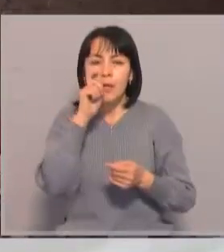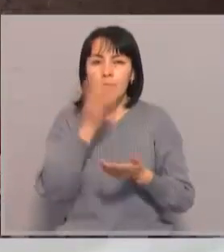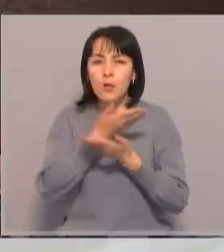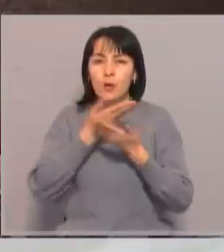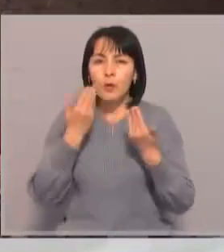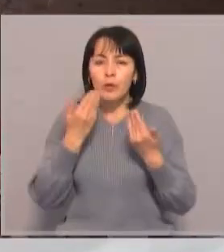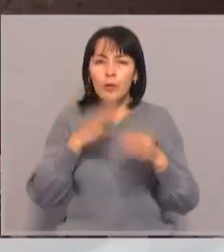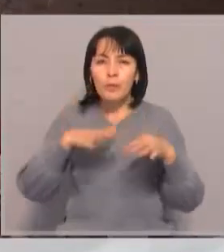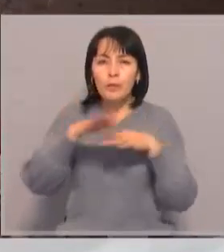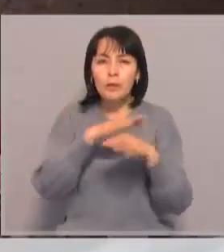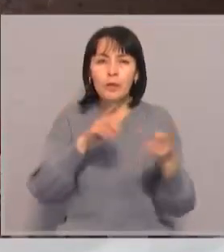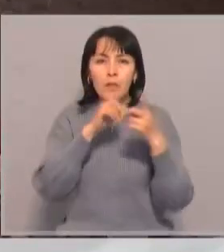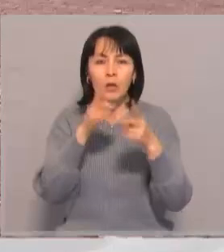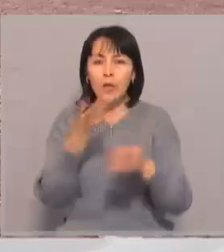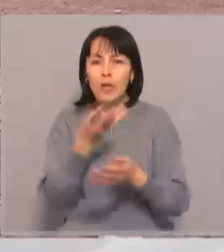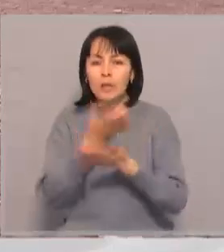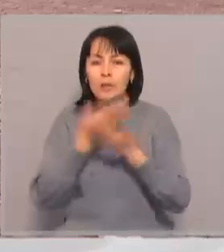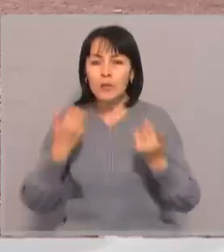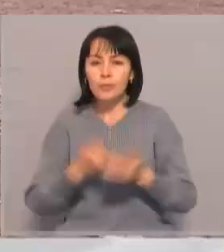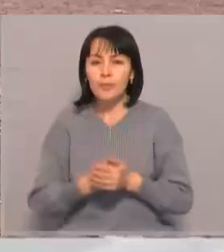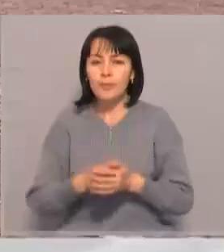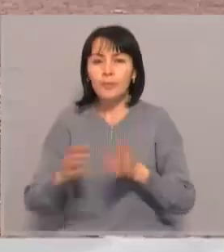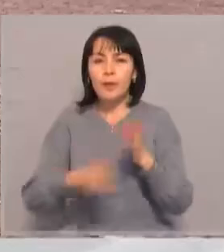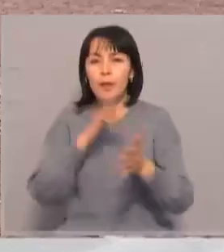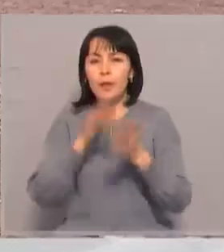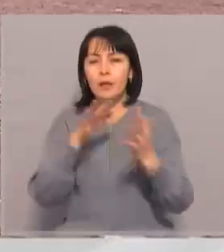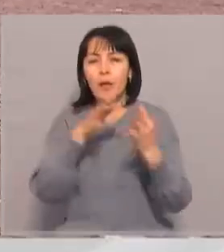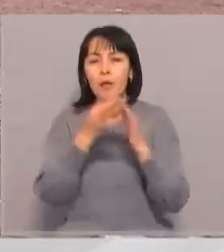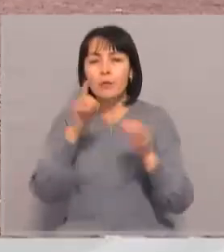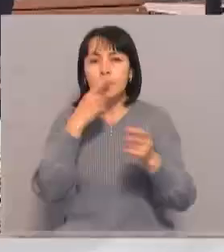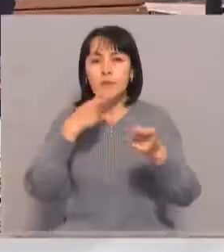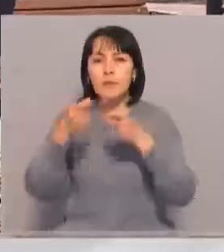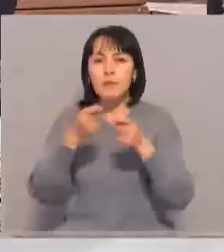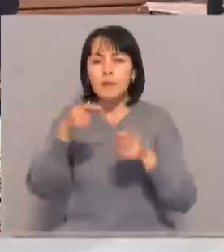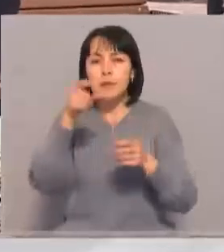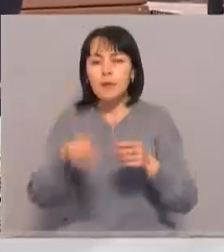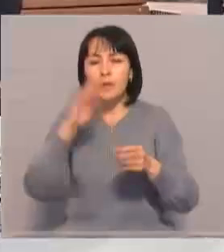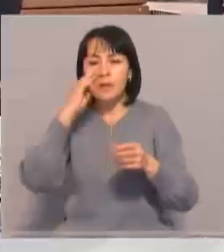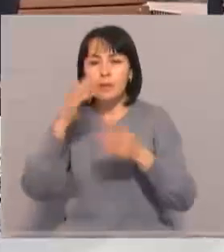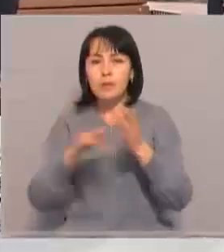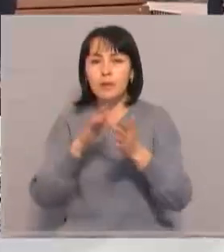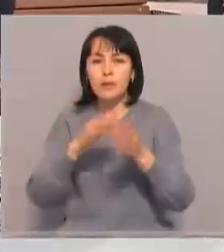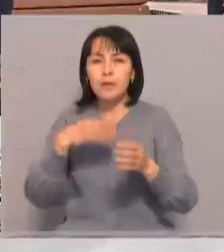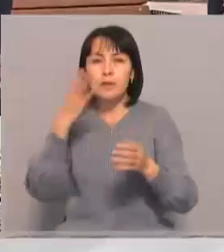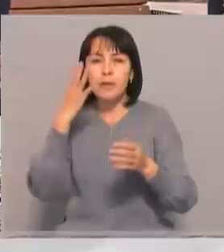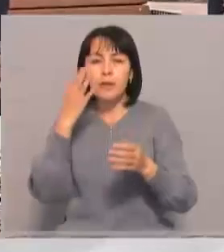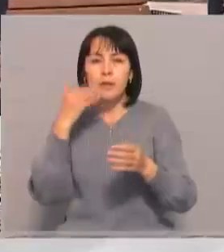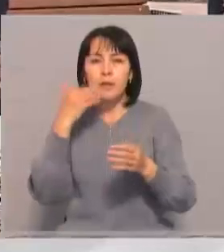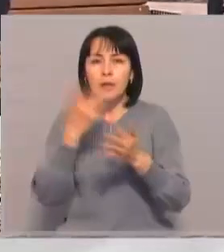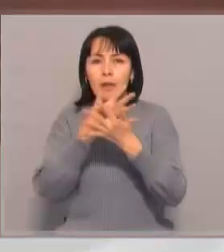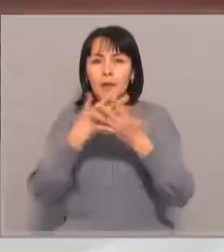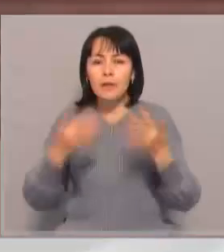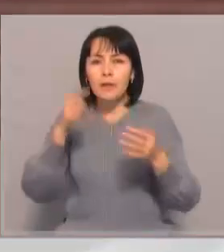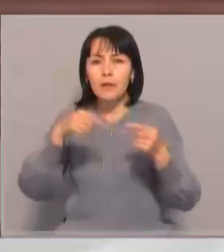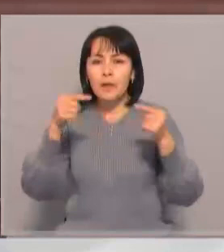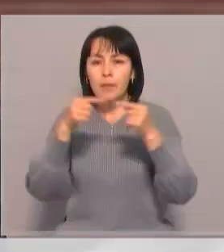деп базарға қарай шапқылай берудің қажеті жоқ. Қалалық ауыл шаруашылығы басқармасының өкілі Шымкентте әлеуметтік маңызы бар тауарларға